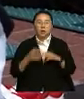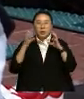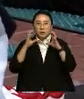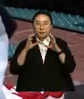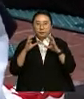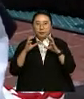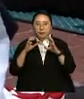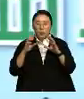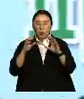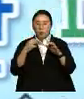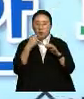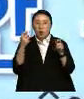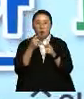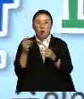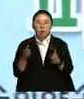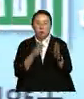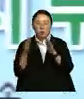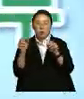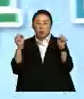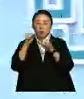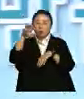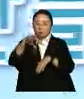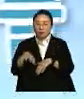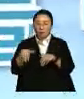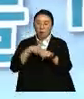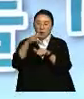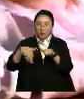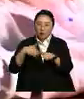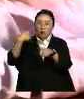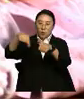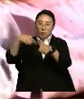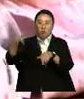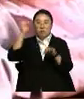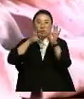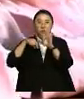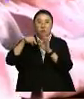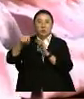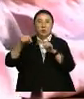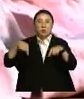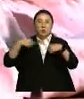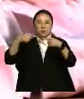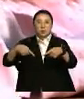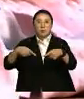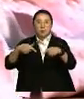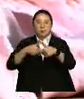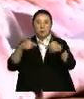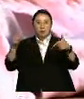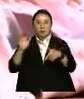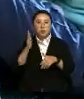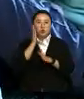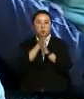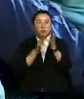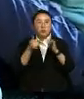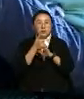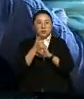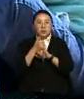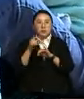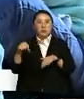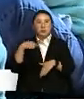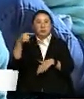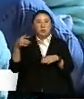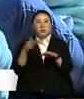지역을 대상으로 한 찾아가는 환경성 질환 예방 교육도 참여 신청이 늘고 있습니다. 숲의 약속은